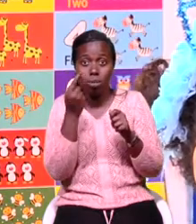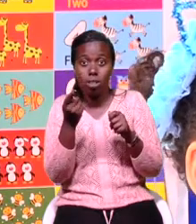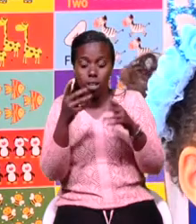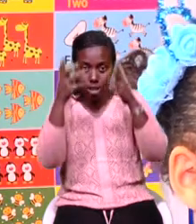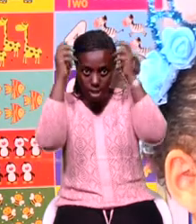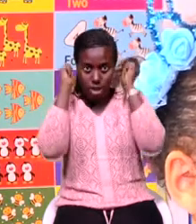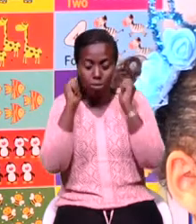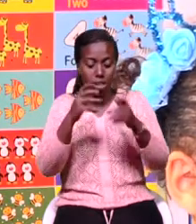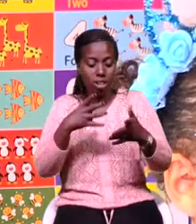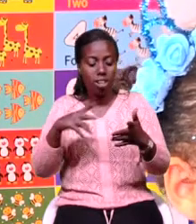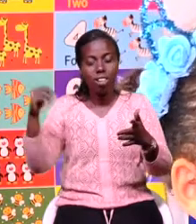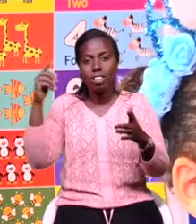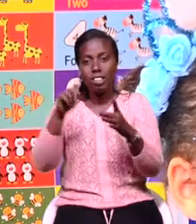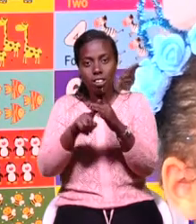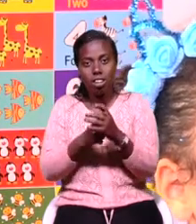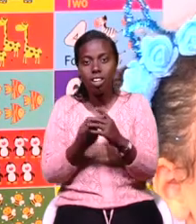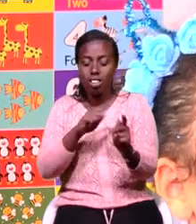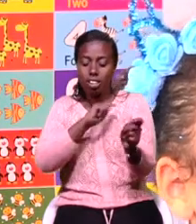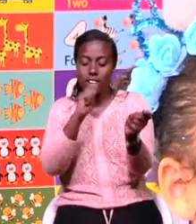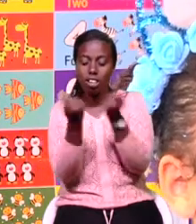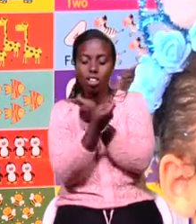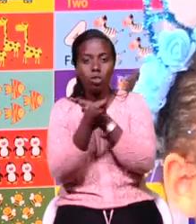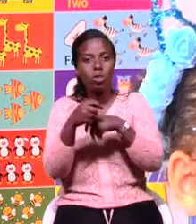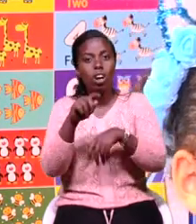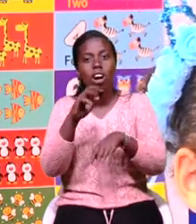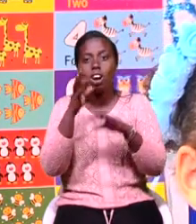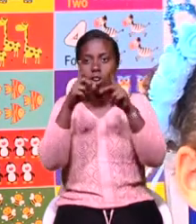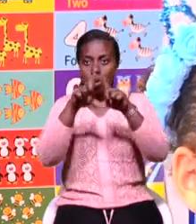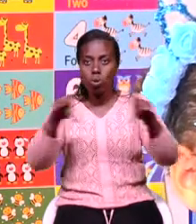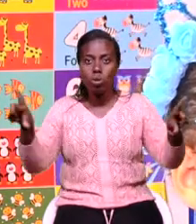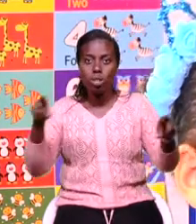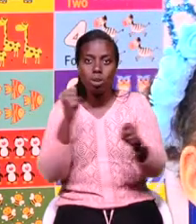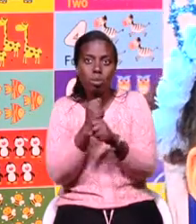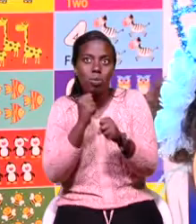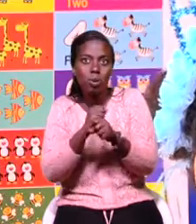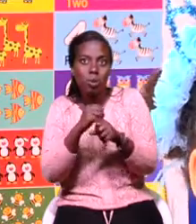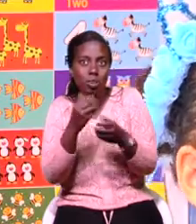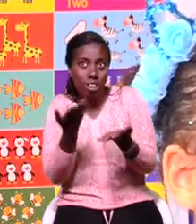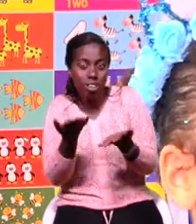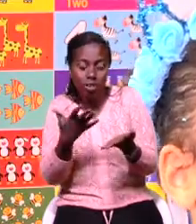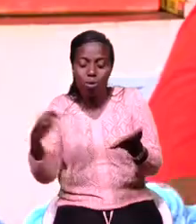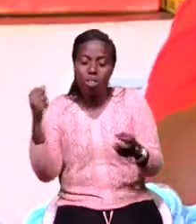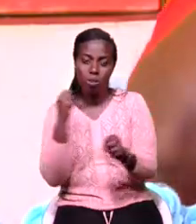nahita ntangira nkahindura ururimi mbibakorere se abana reka mbikore